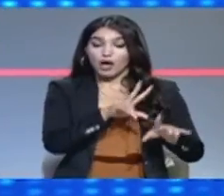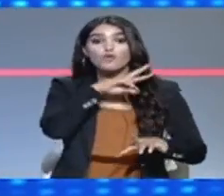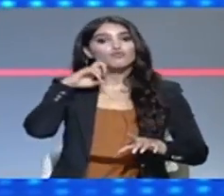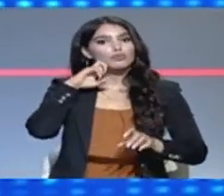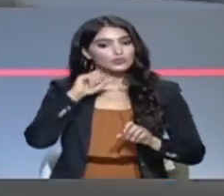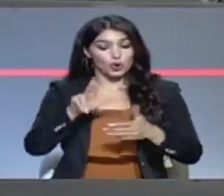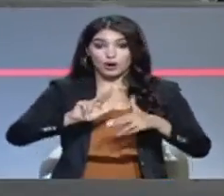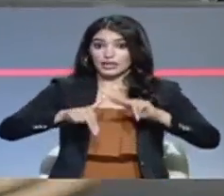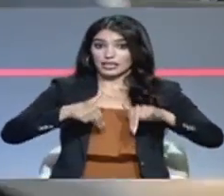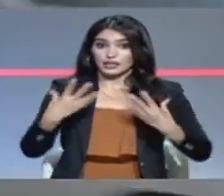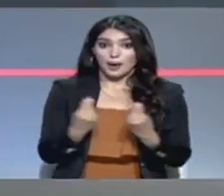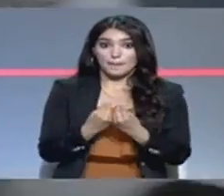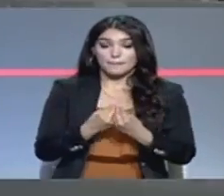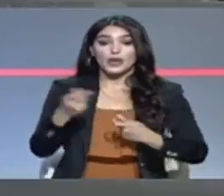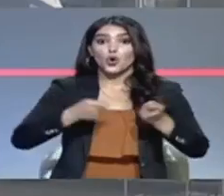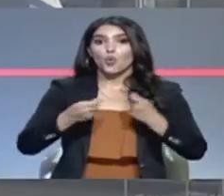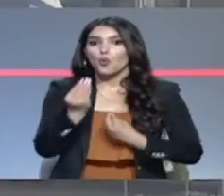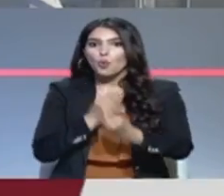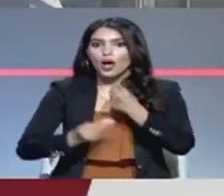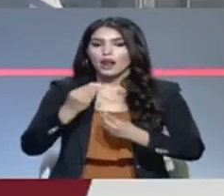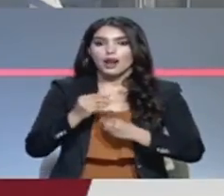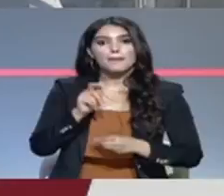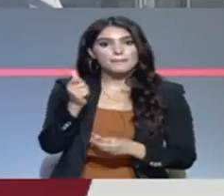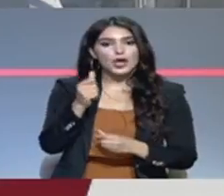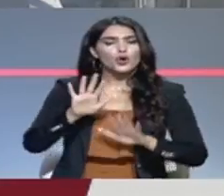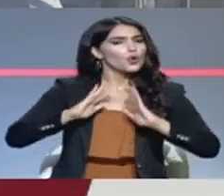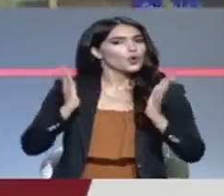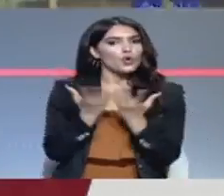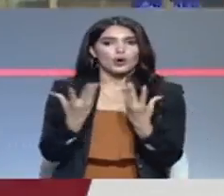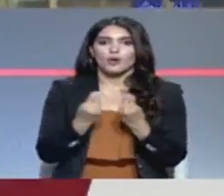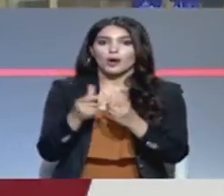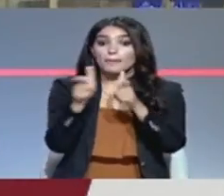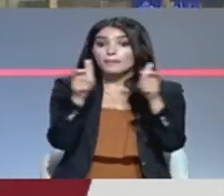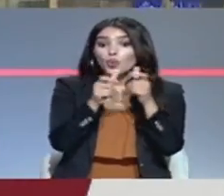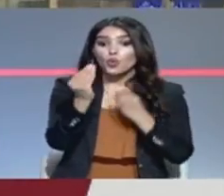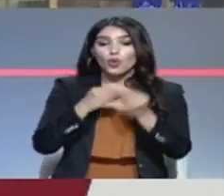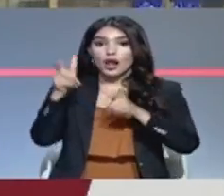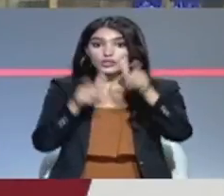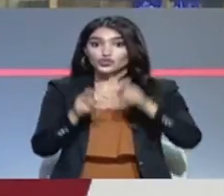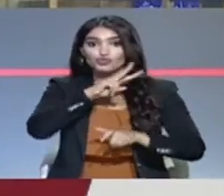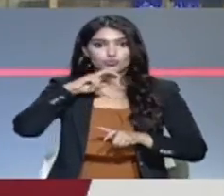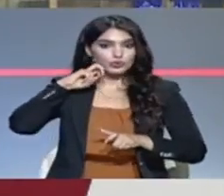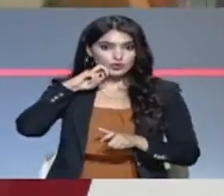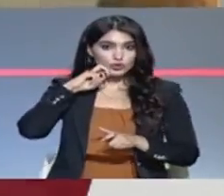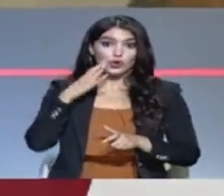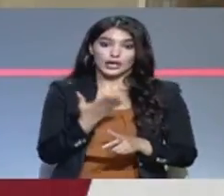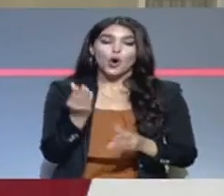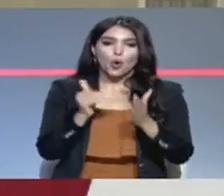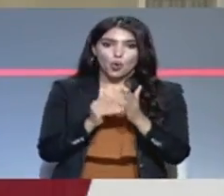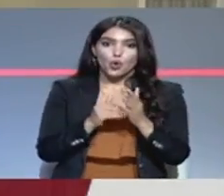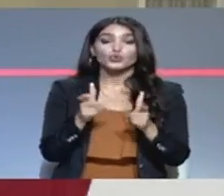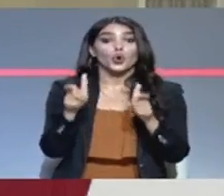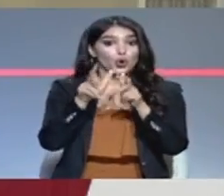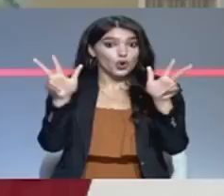ويسمح بعقد اتفاقيات تجارية أو مالية وغيرها مع هيئات أو أفراد إسرائيليين. وأضافت